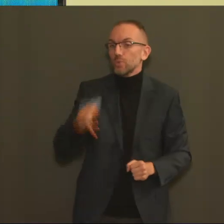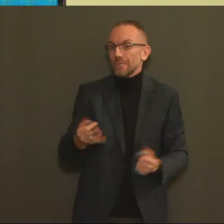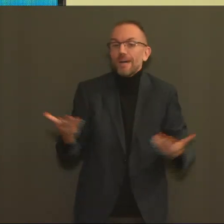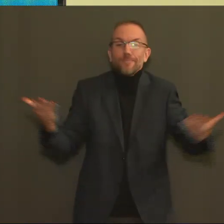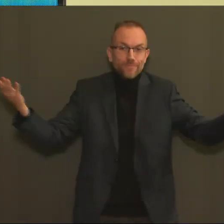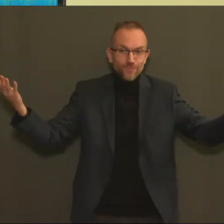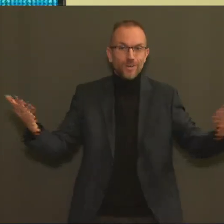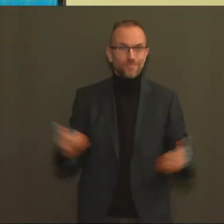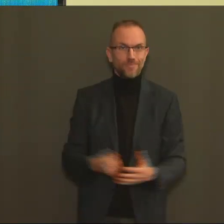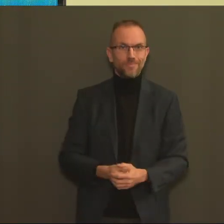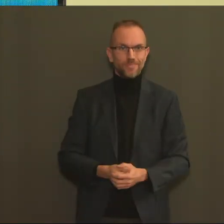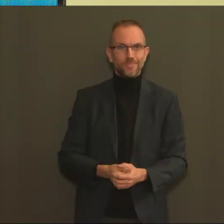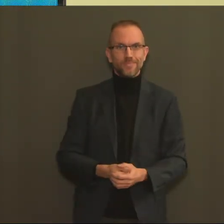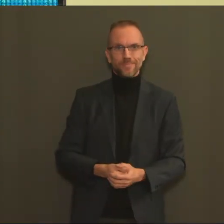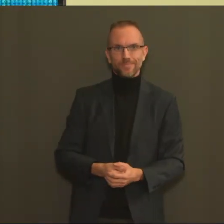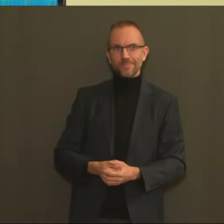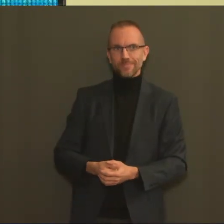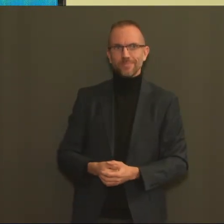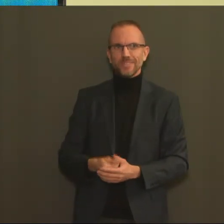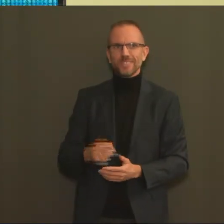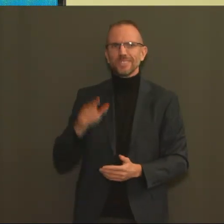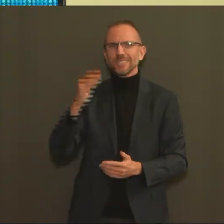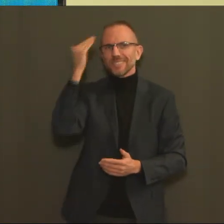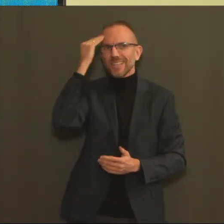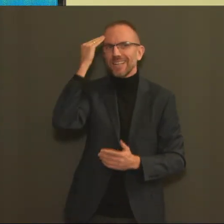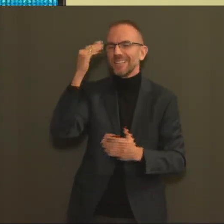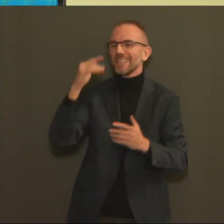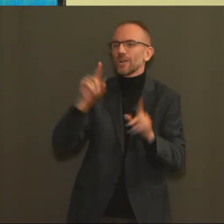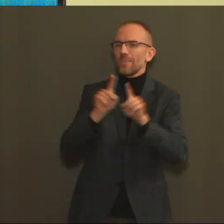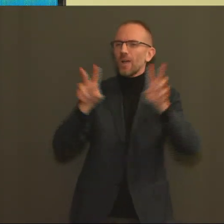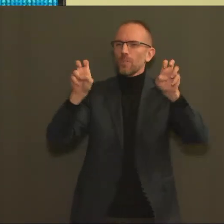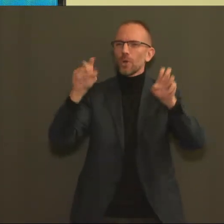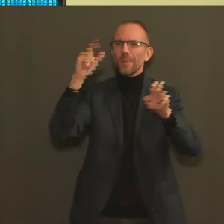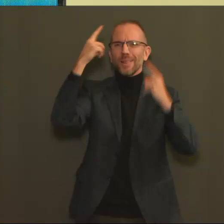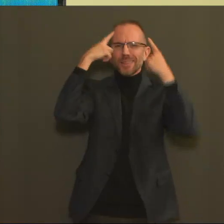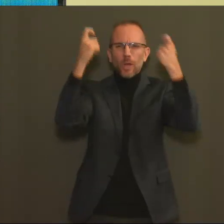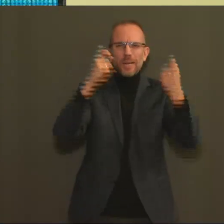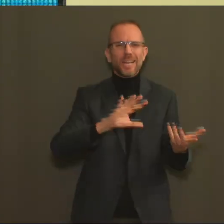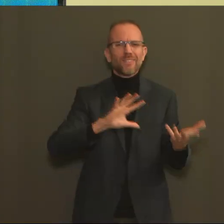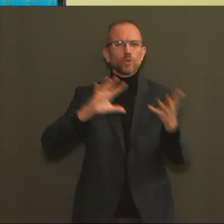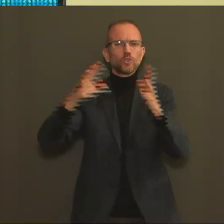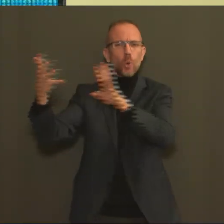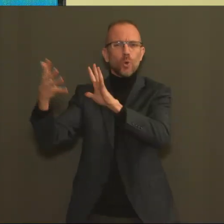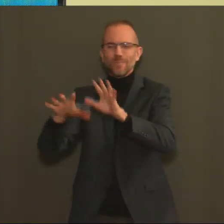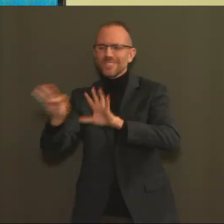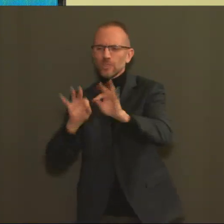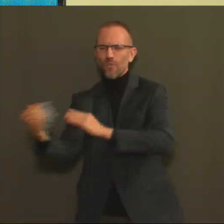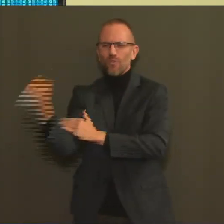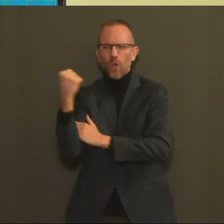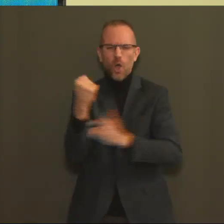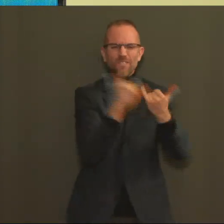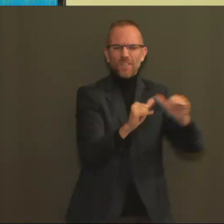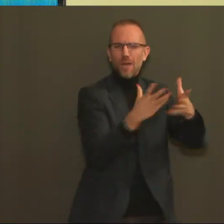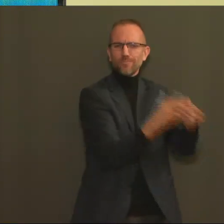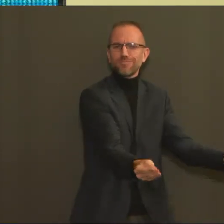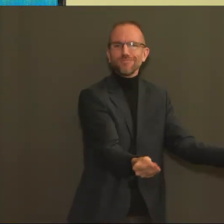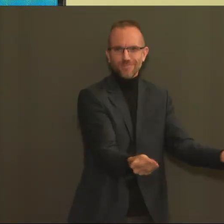publiek bal daar wynia kiki tattoo l'évolution du mongh niveau sowieso lavabo